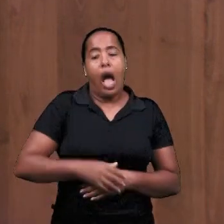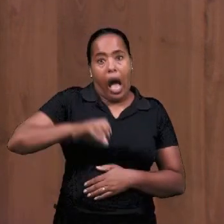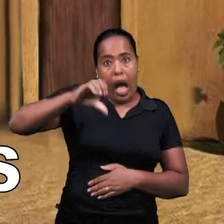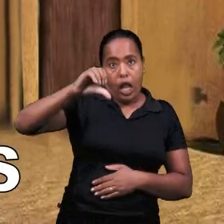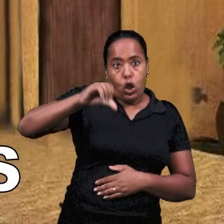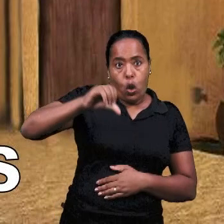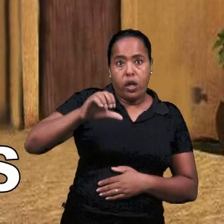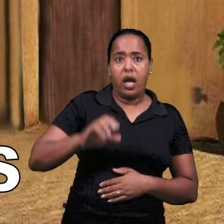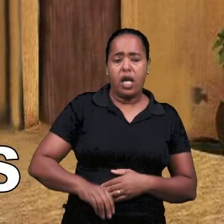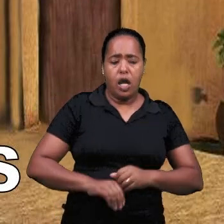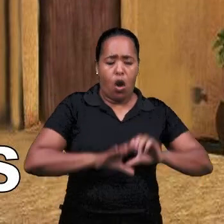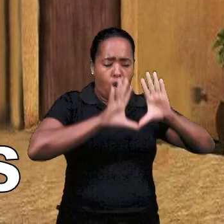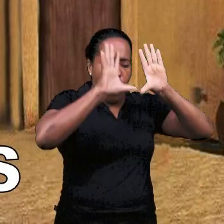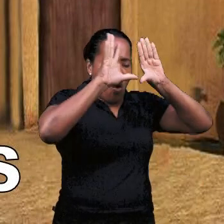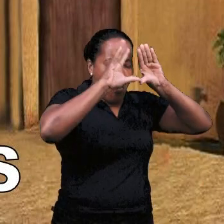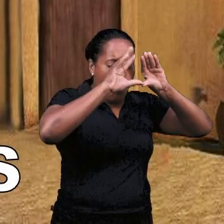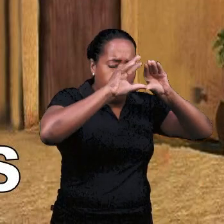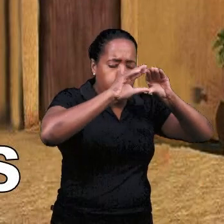été la